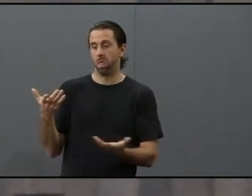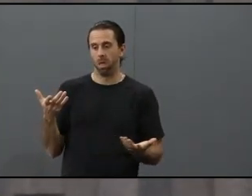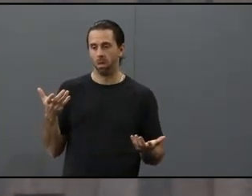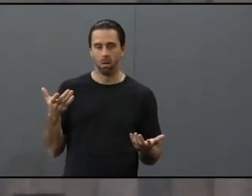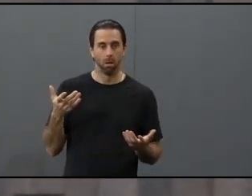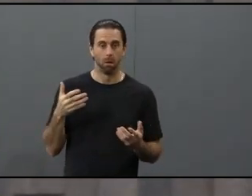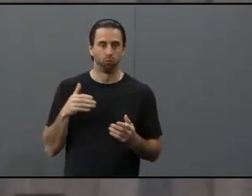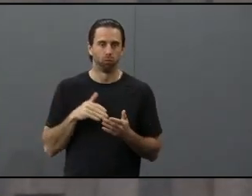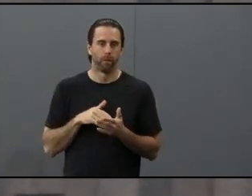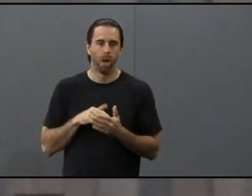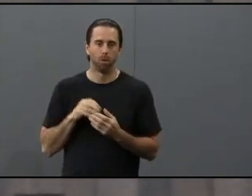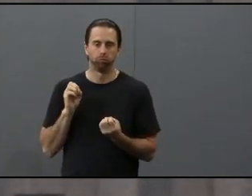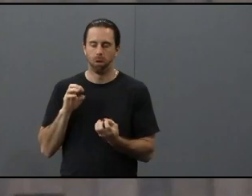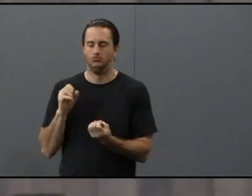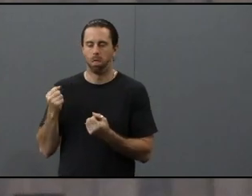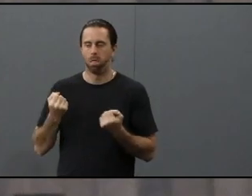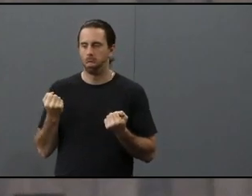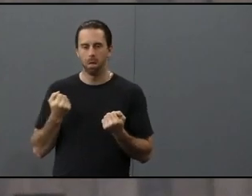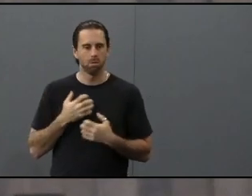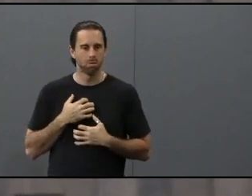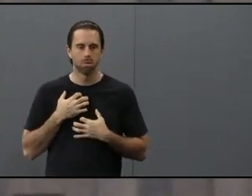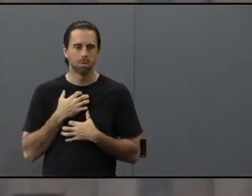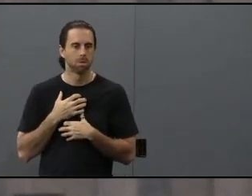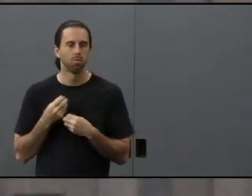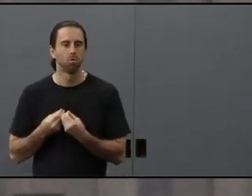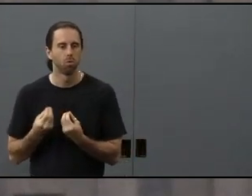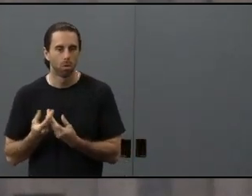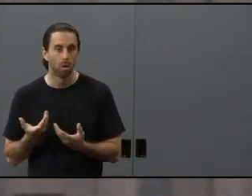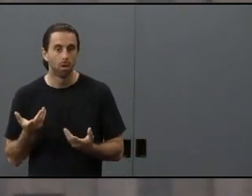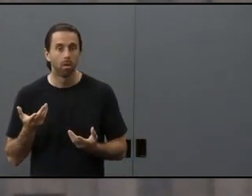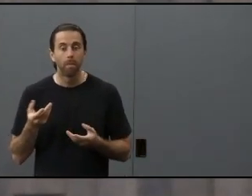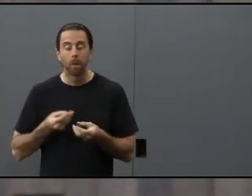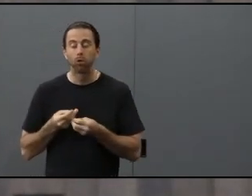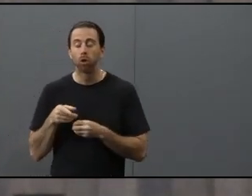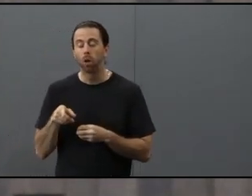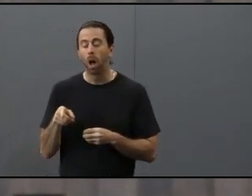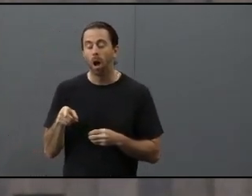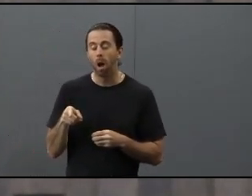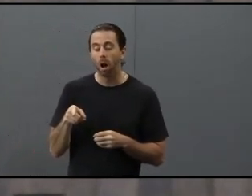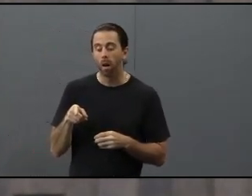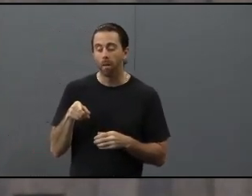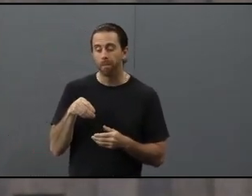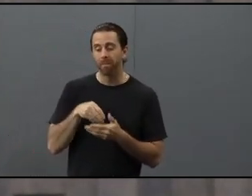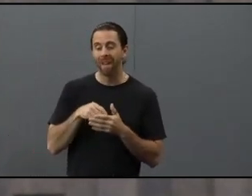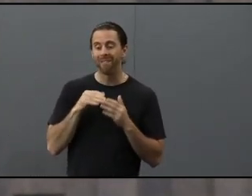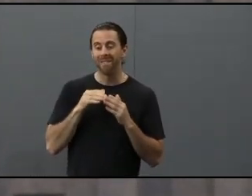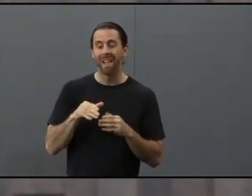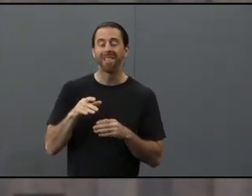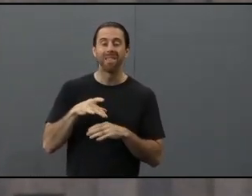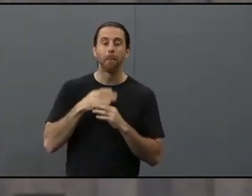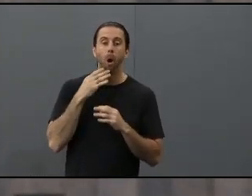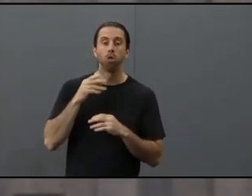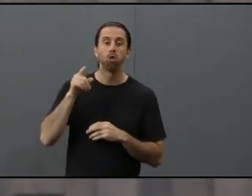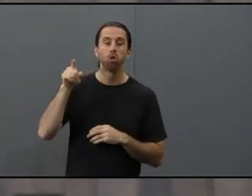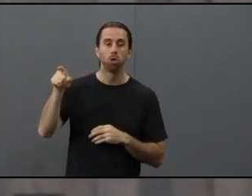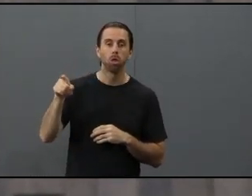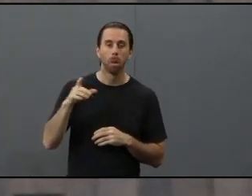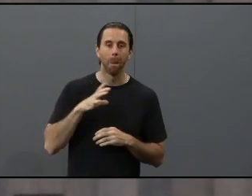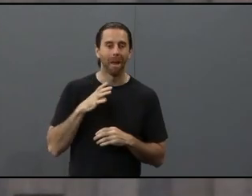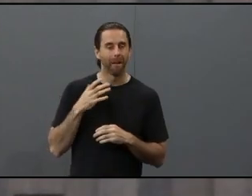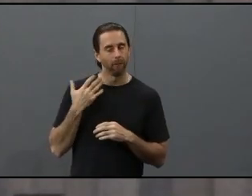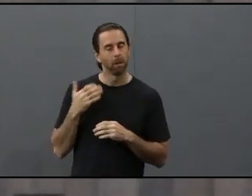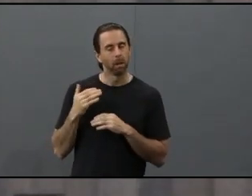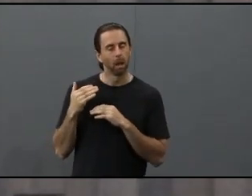sûr qu' une bonne portion puis je vous dirais même la totalité de l'échangeur qui est à la ville de dans la Ville de Terrebonne mais on est directement Inter